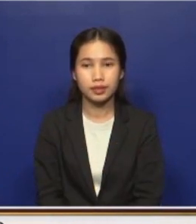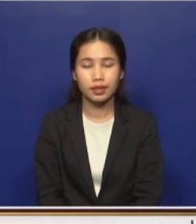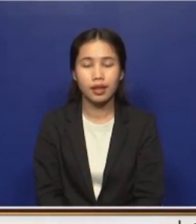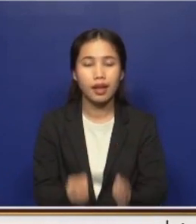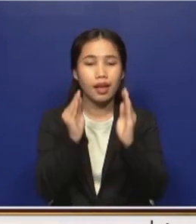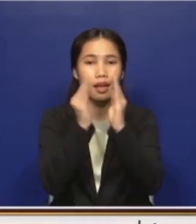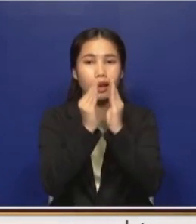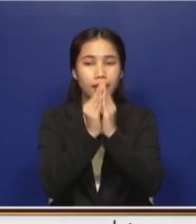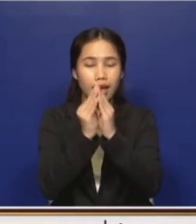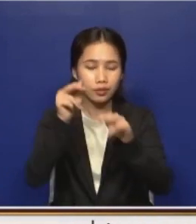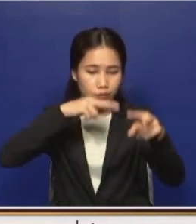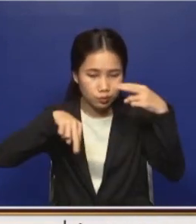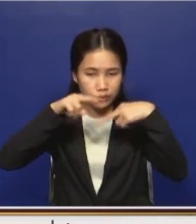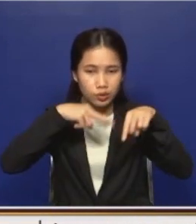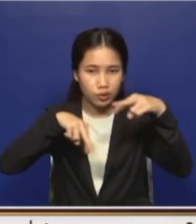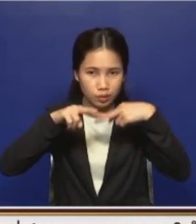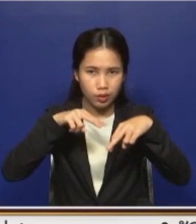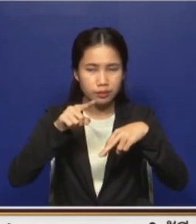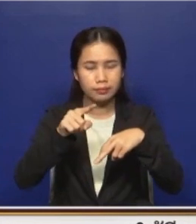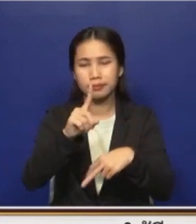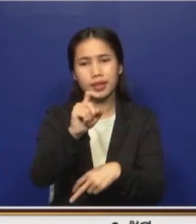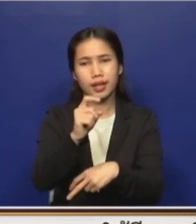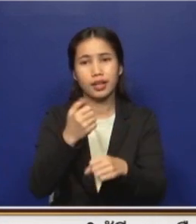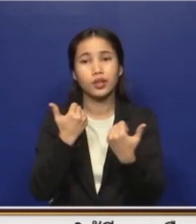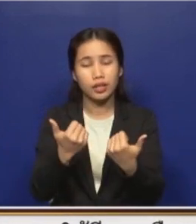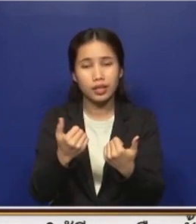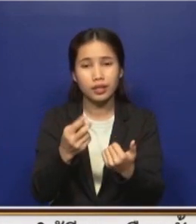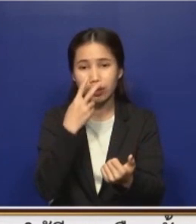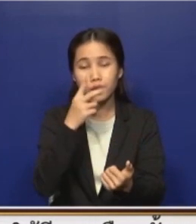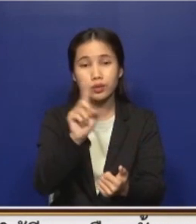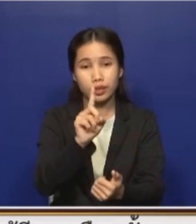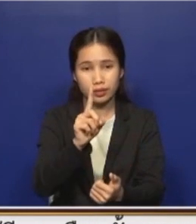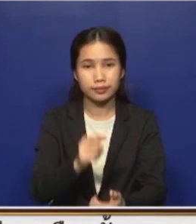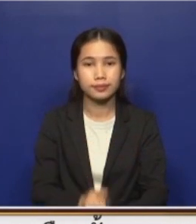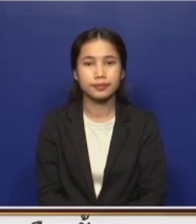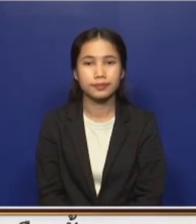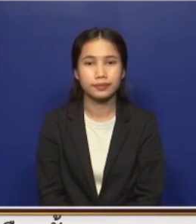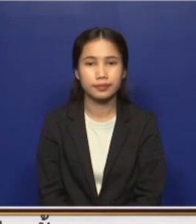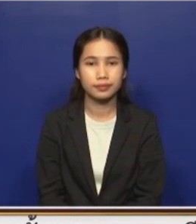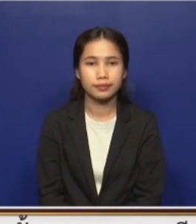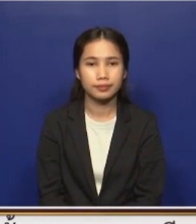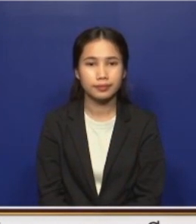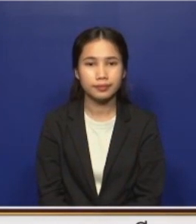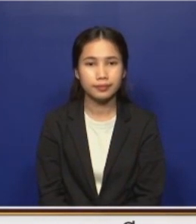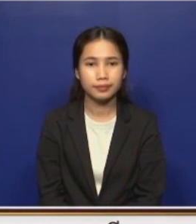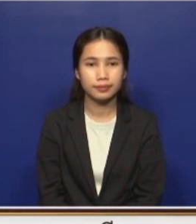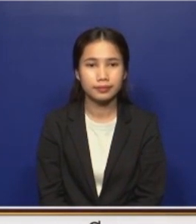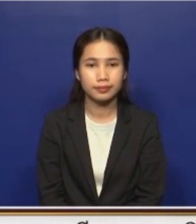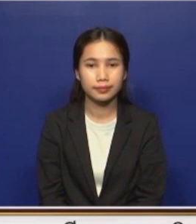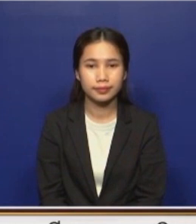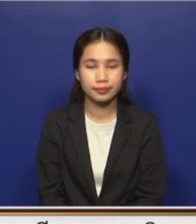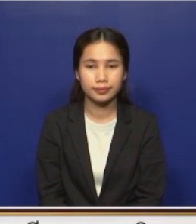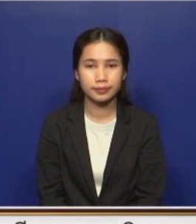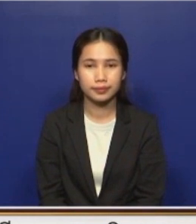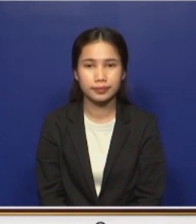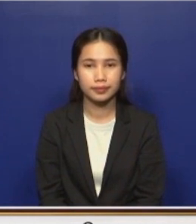สามจุดสองล้านล้านฮะผมยืนยันว่ารัฐบาลต้องไปใช้และอยู่บนภายใต้สมมุติฐ